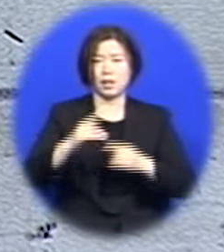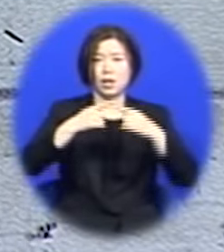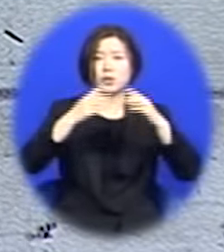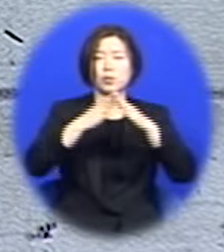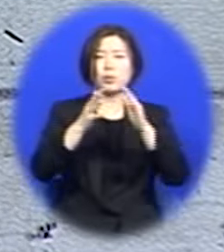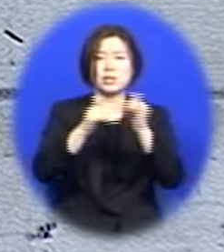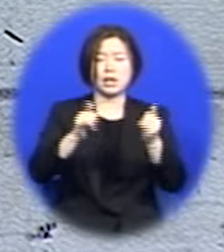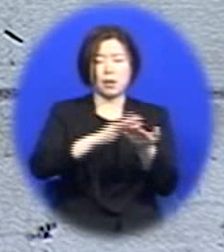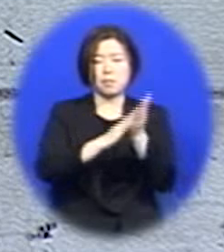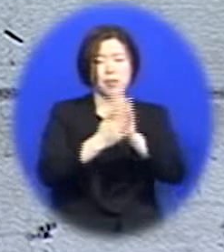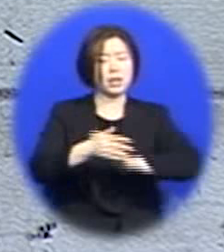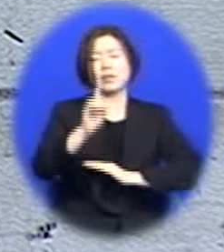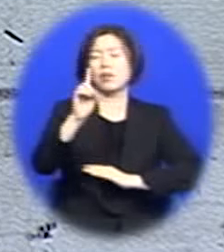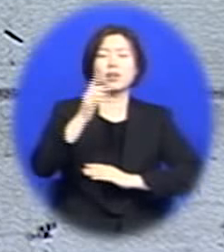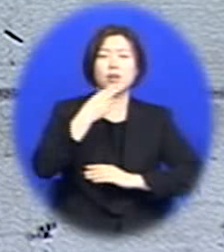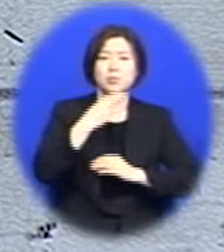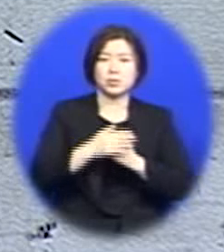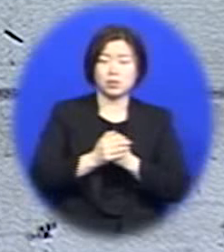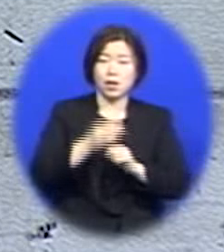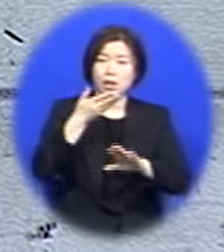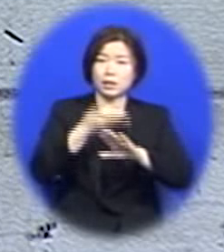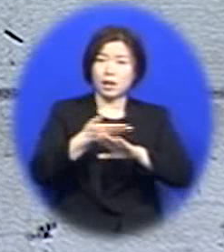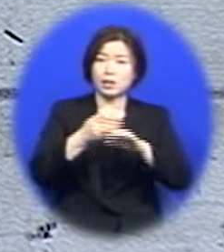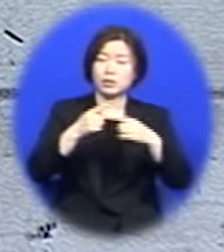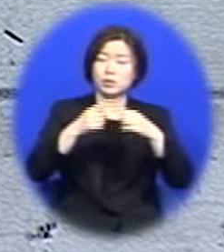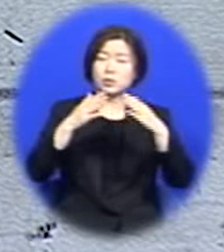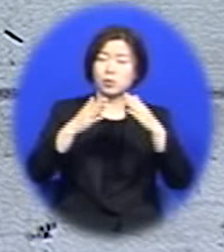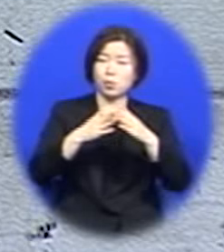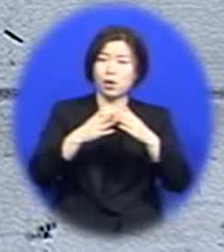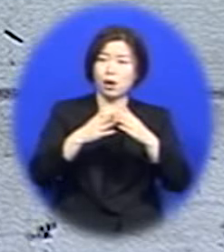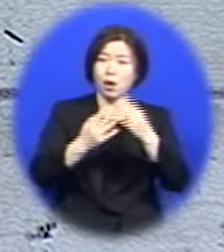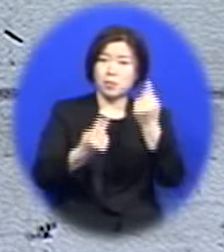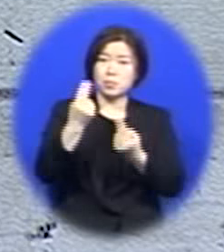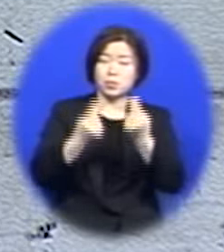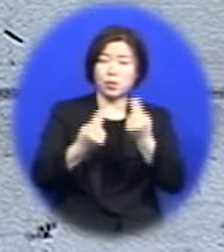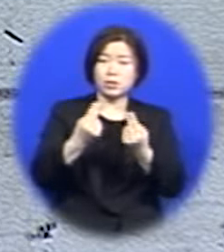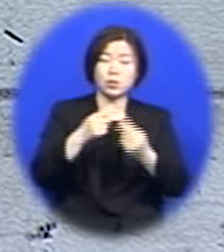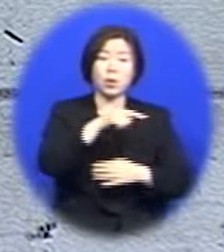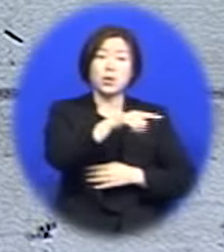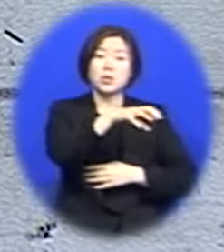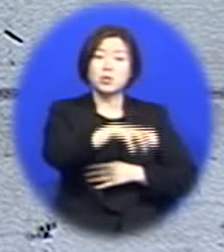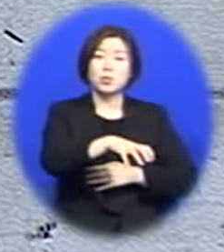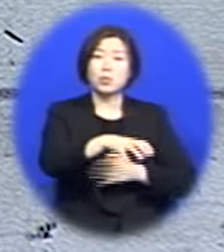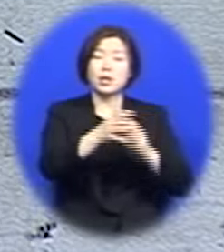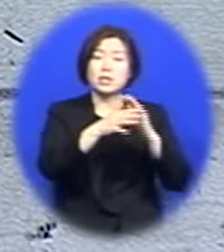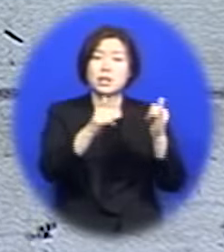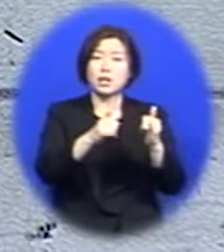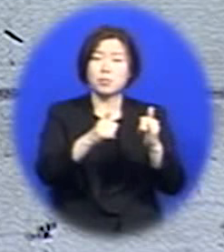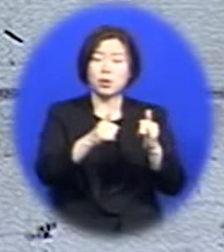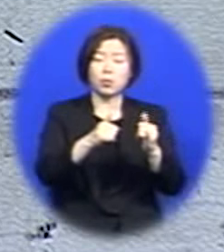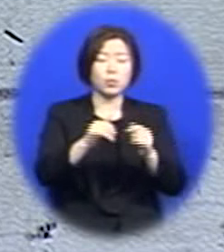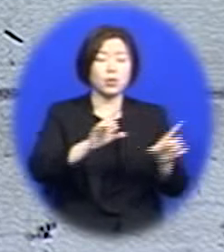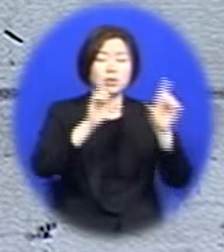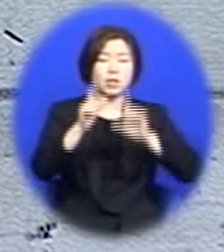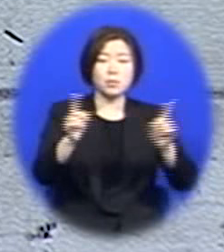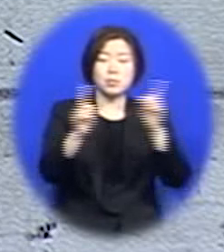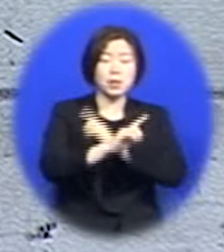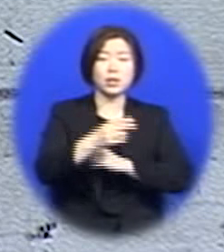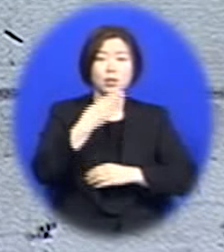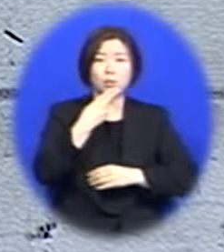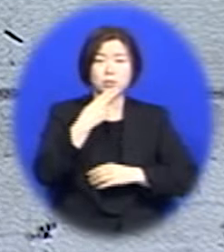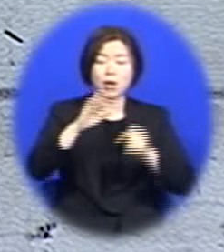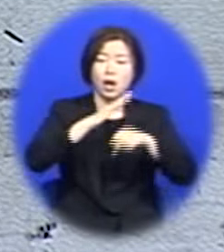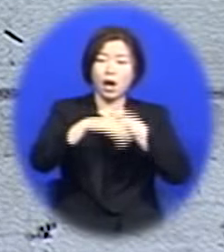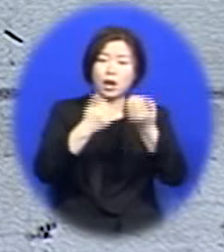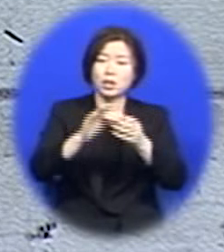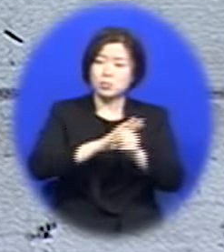없어요. 다른 교회와 비교해서 특별히 윌로우 크릭 교회 교인들이라고 달라진 게 없어요. 하나님을 사랑하고 이웃을